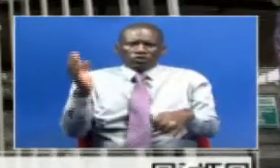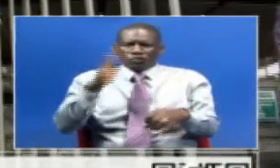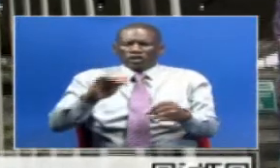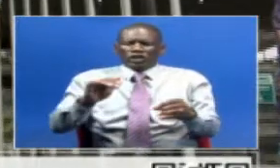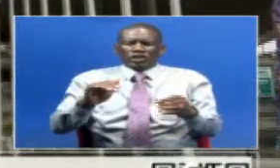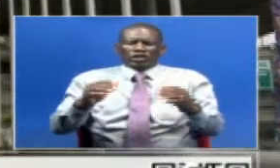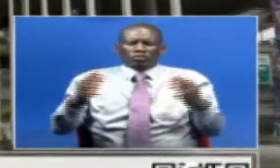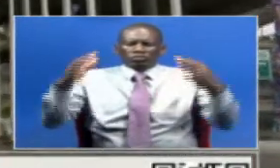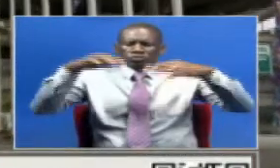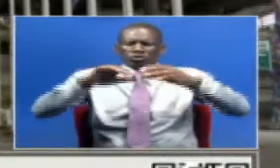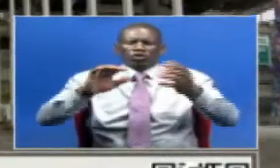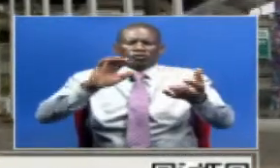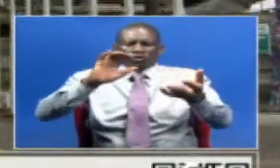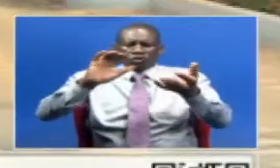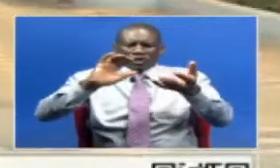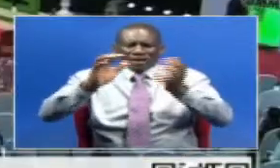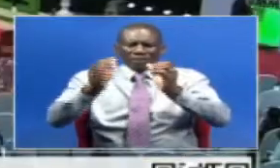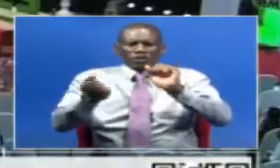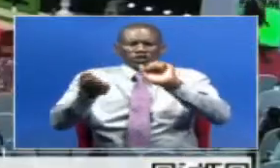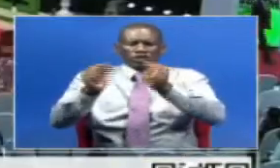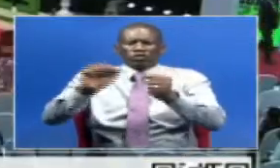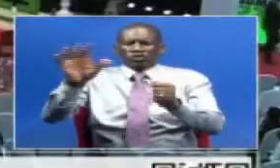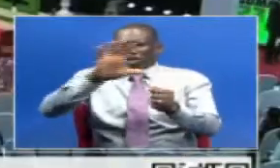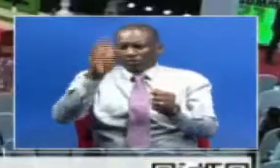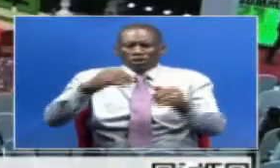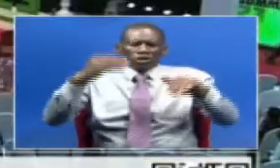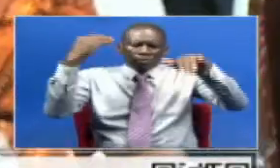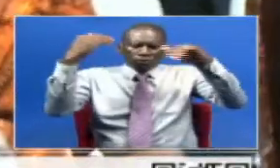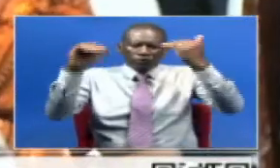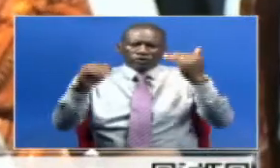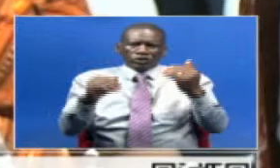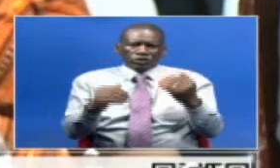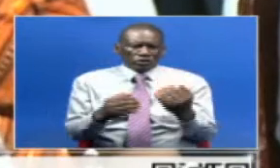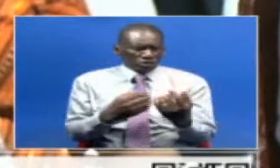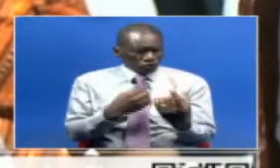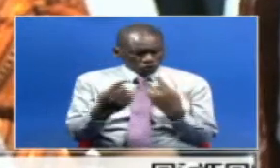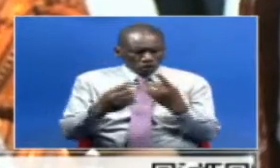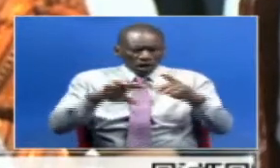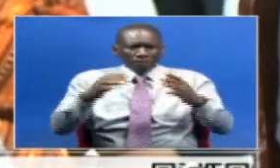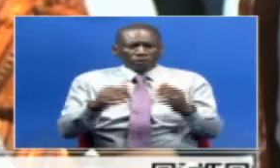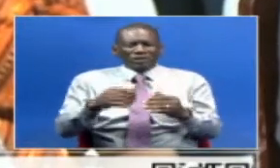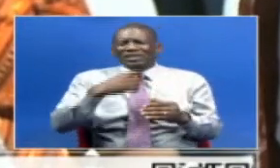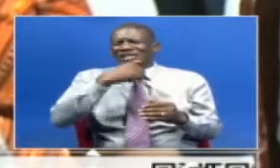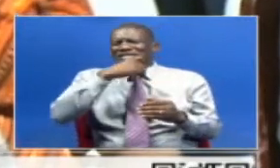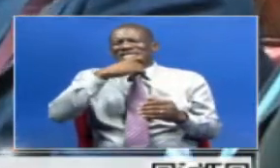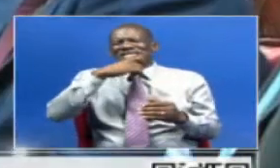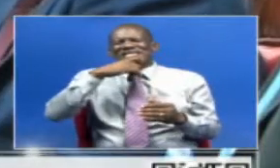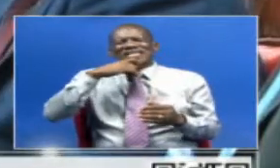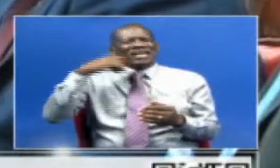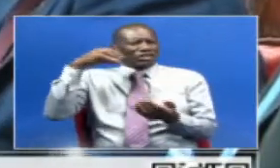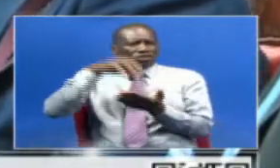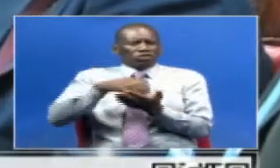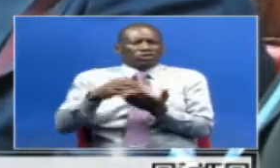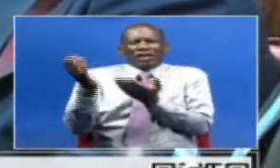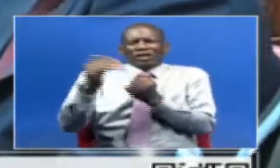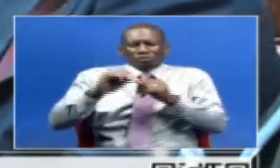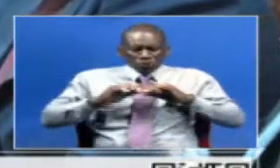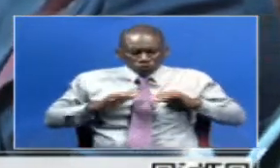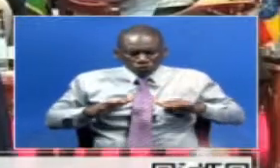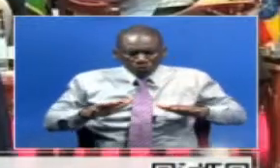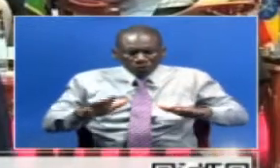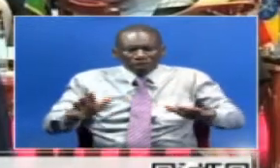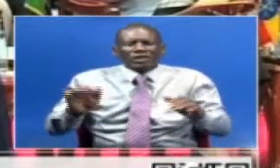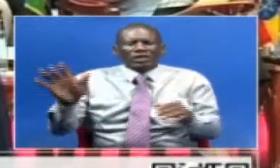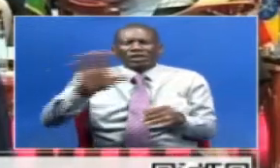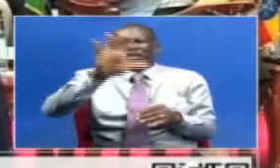tabia nchi la bara la Afrika, wataalamu wanapashana maelezo kuhusu ukame mkubwa unaotarajiwa kusambaa kote katika bara